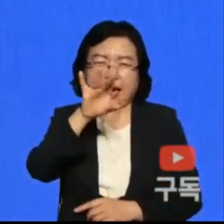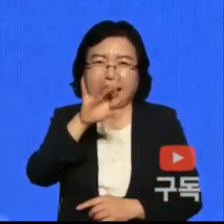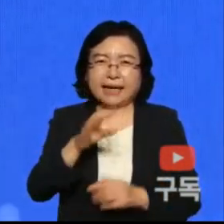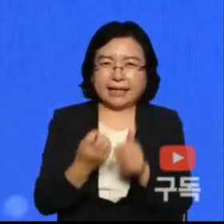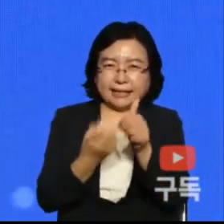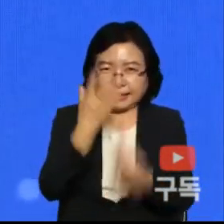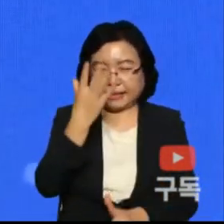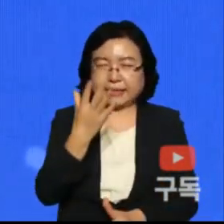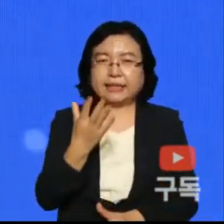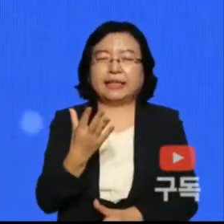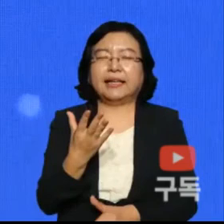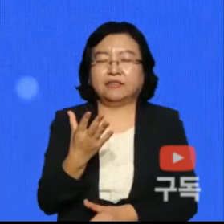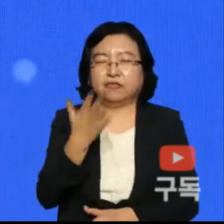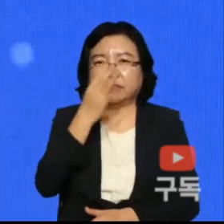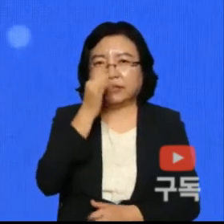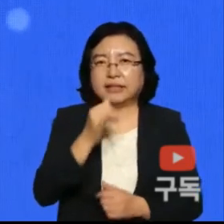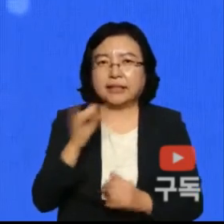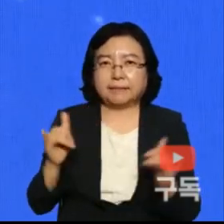입니다